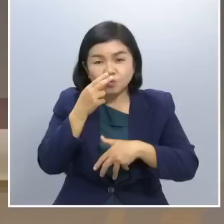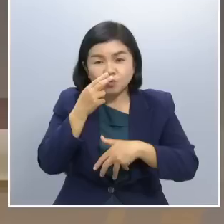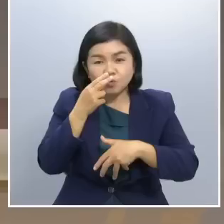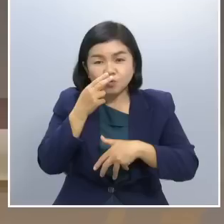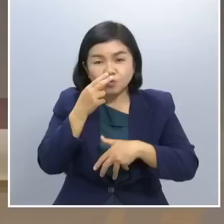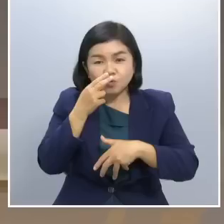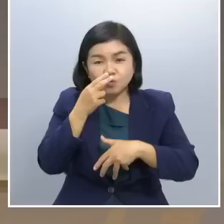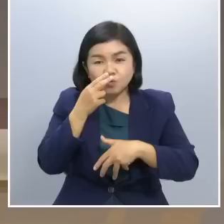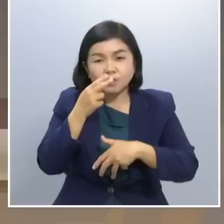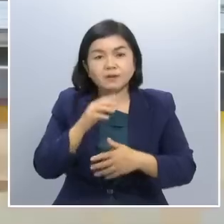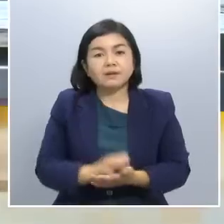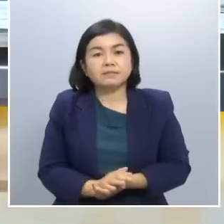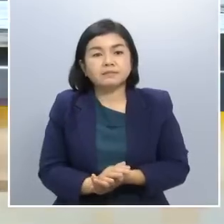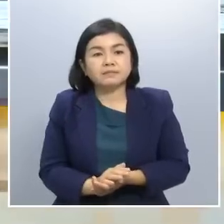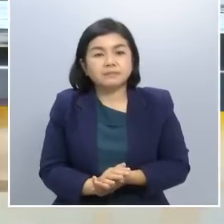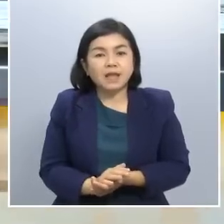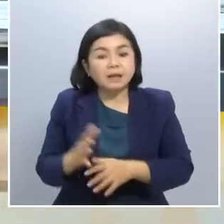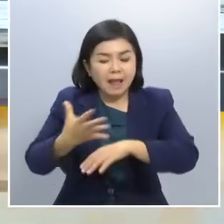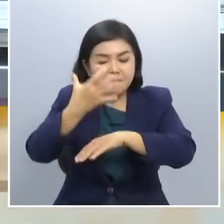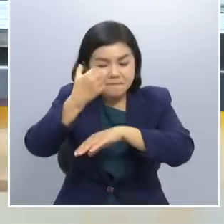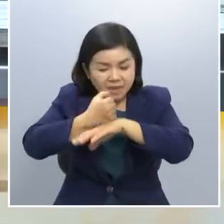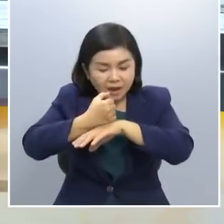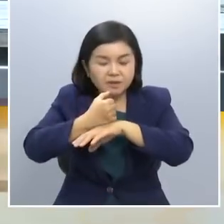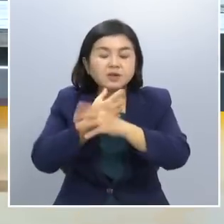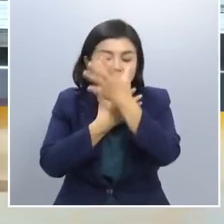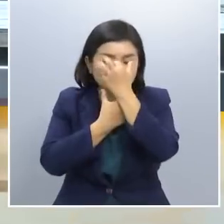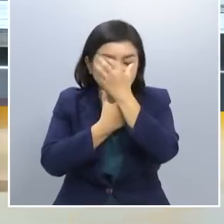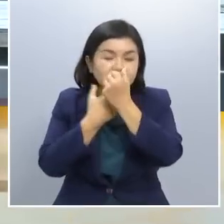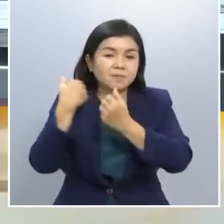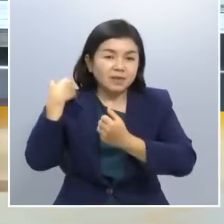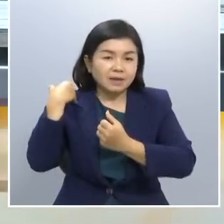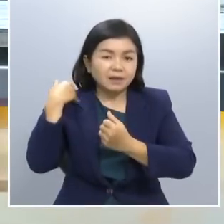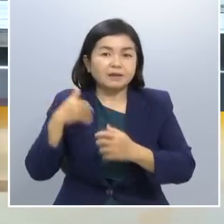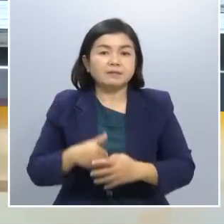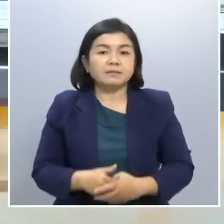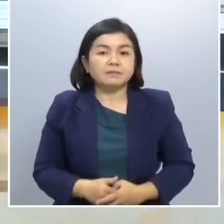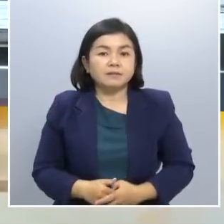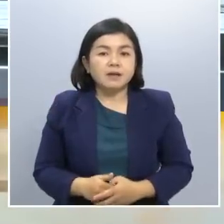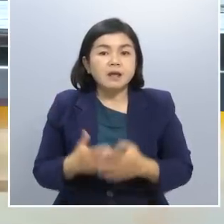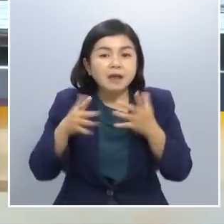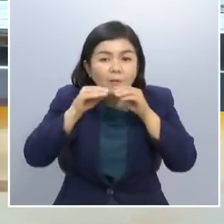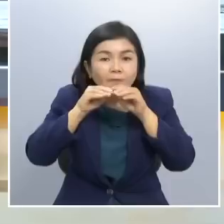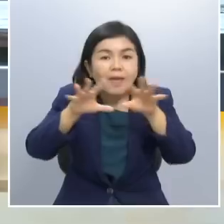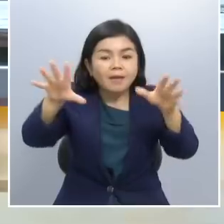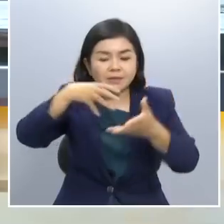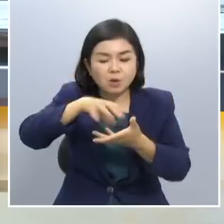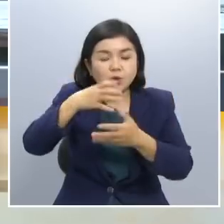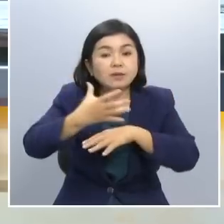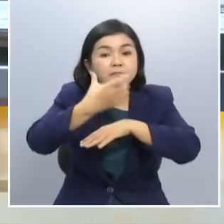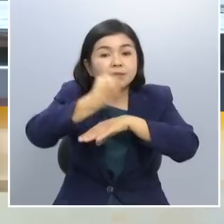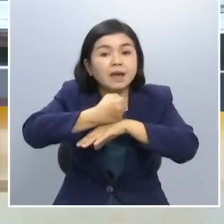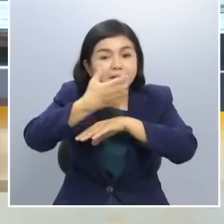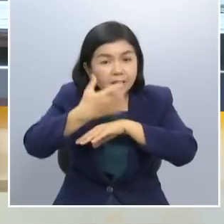เราก็ต้องปิดท้ายกันการเมืองเพราะว่ายังเป็นเรื่องใหญ่อยู่เมื่อสักครู่ที่ผ่านมาหลังจากได้นำเสนอไปประเด็นเรื่อง